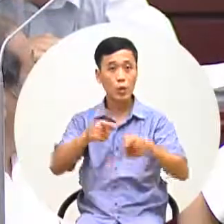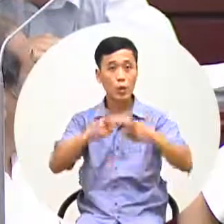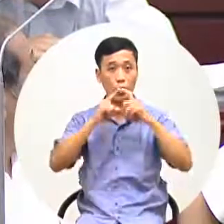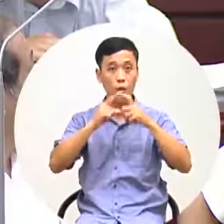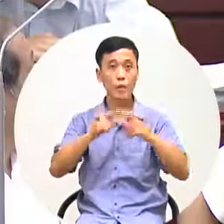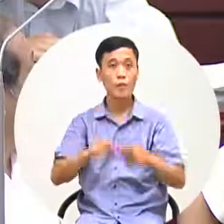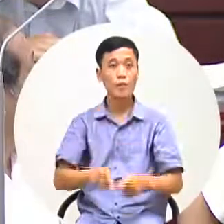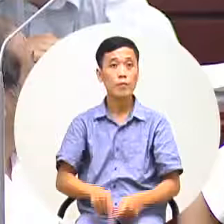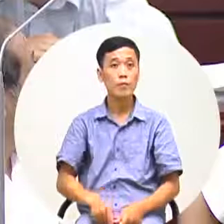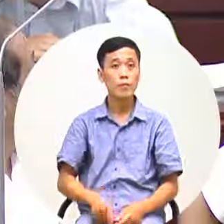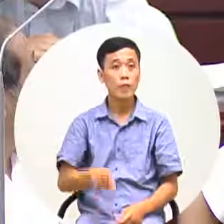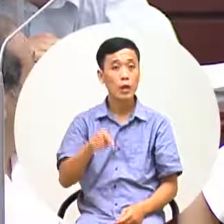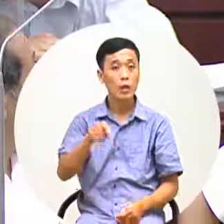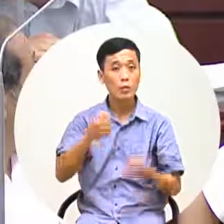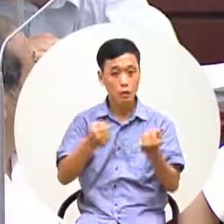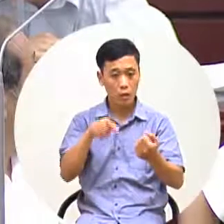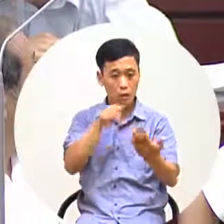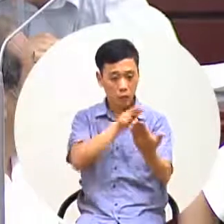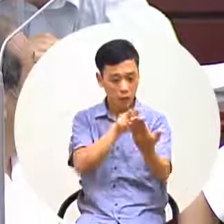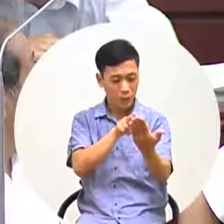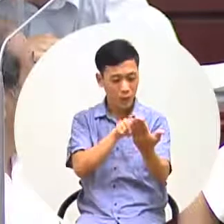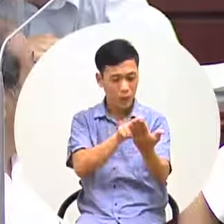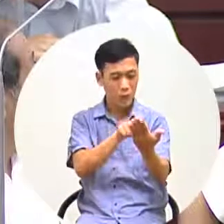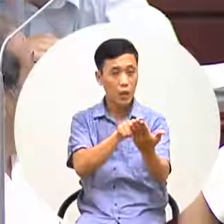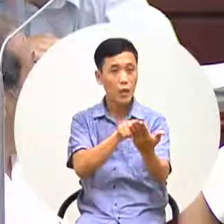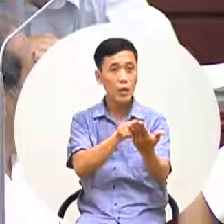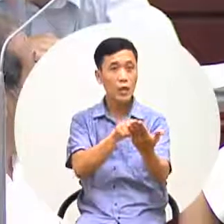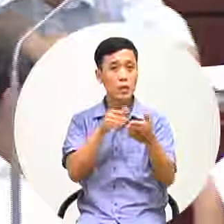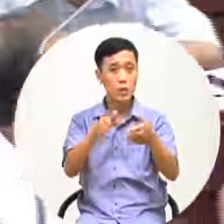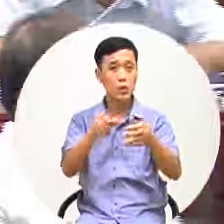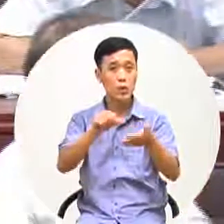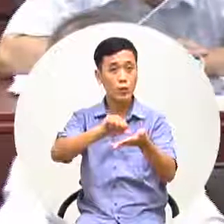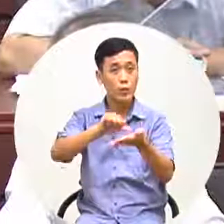个苗木移植存活率，就是